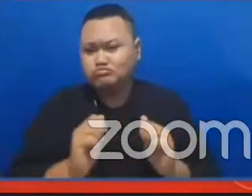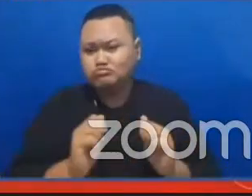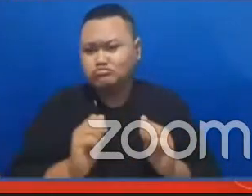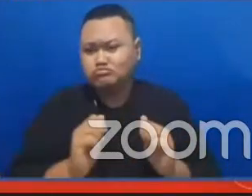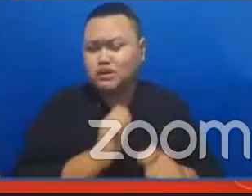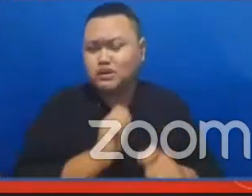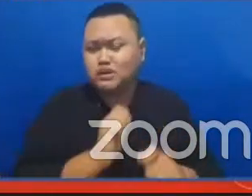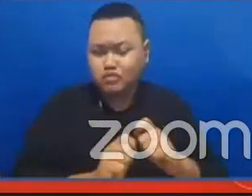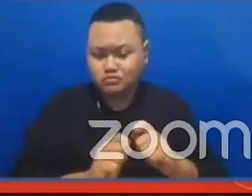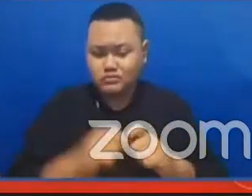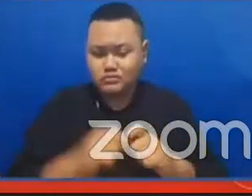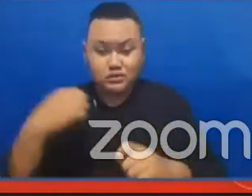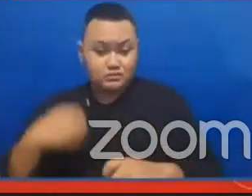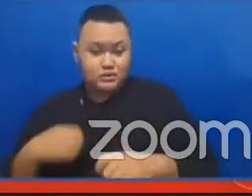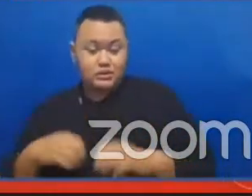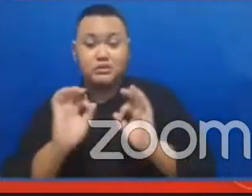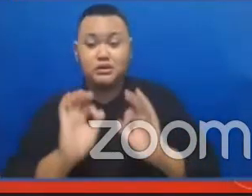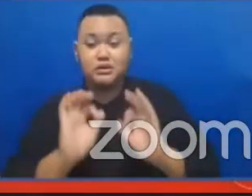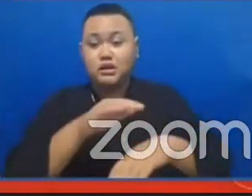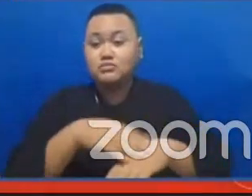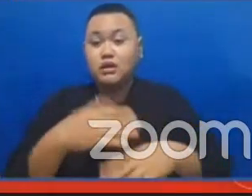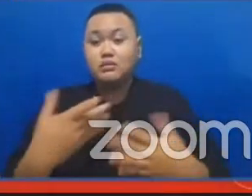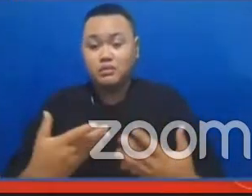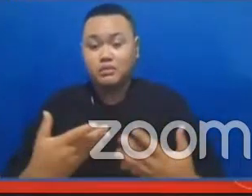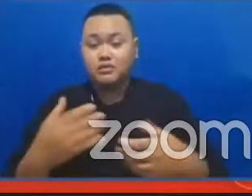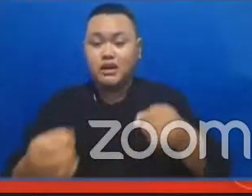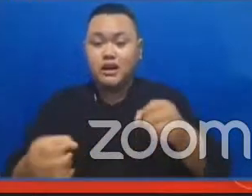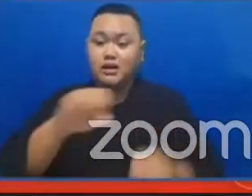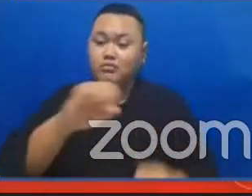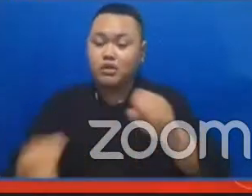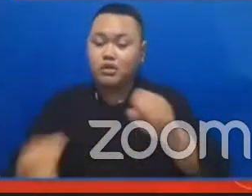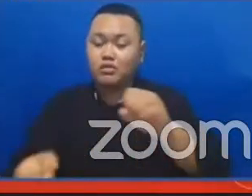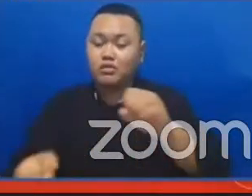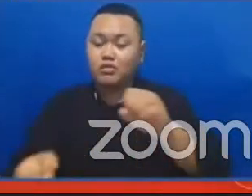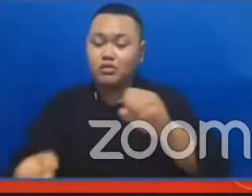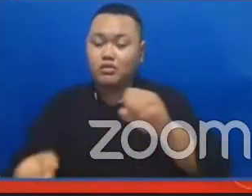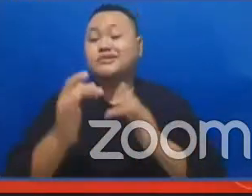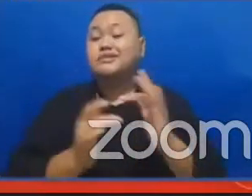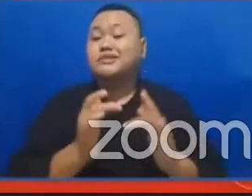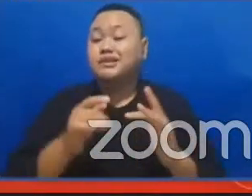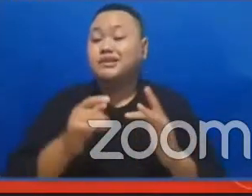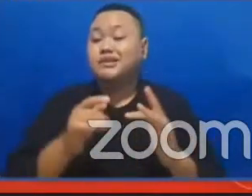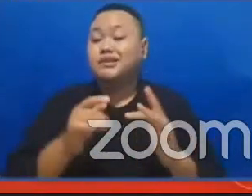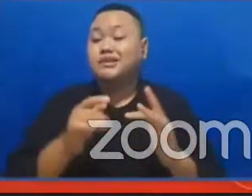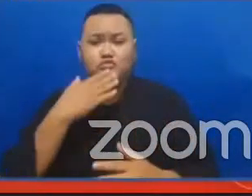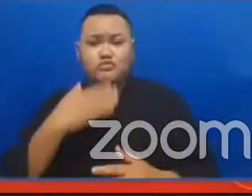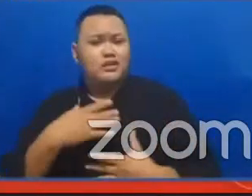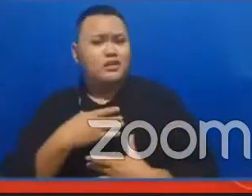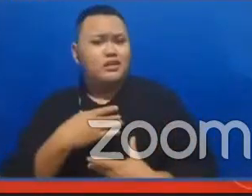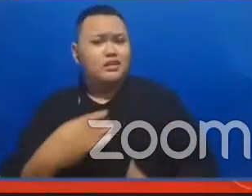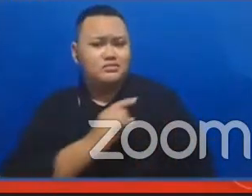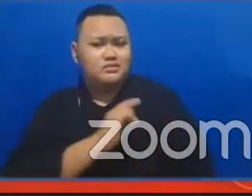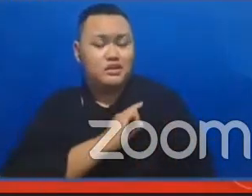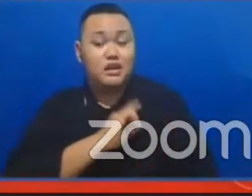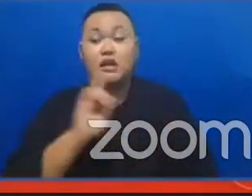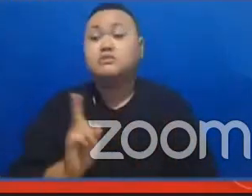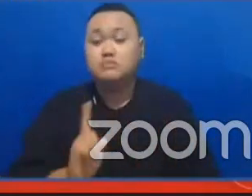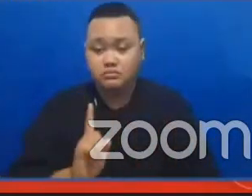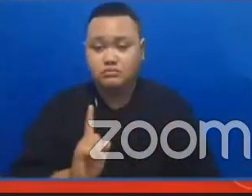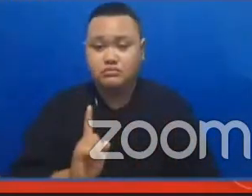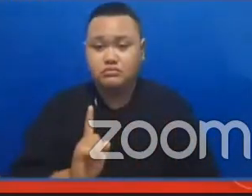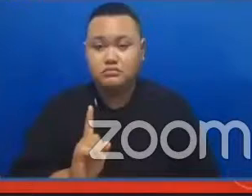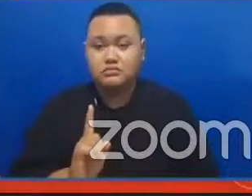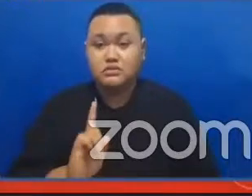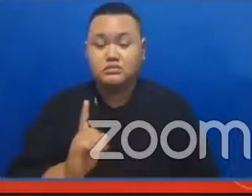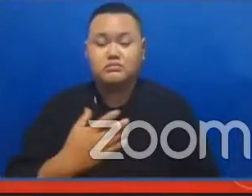Pendidikan Kebudayaan, yakni Laboratorium Maya, memiliki daya tarik tersendiri karena merupakan bentuk